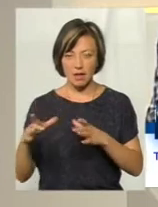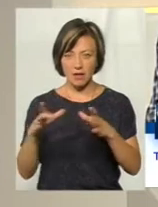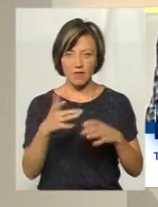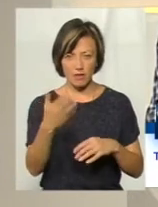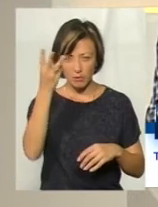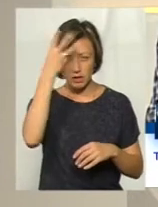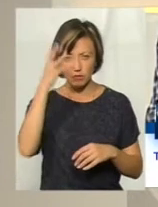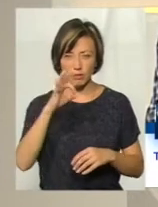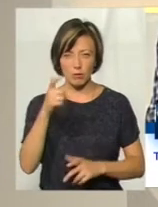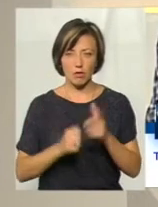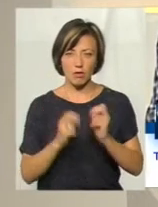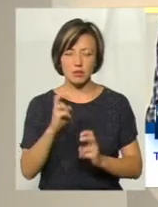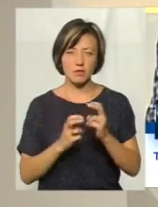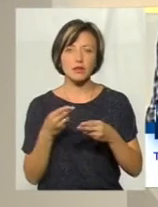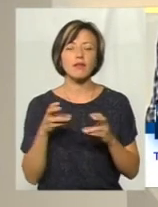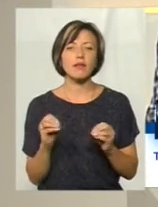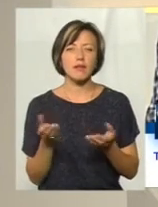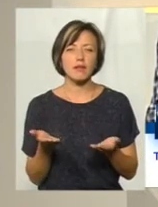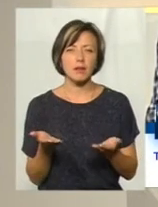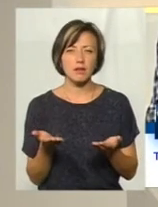Хмельницькому ви про Новокозавод говорите, чи де?